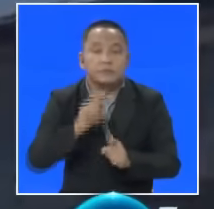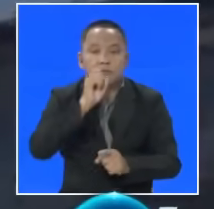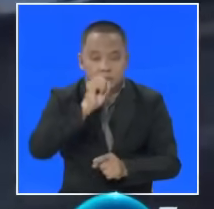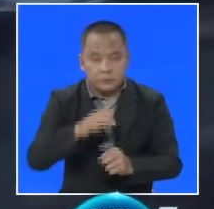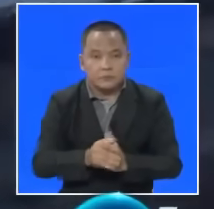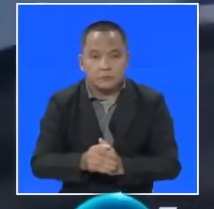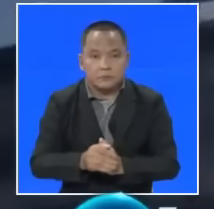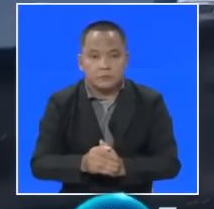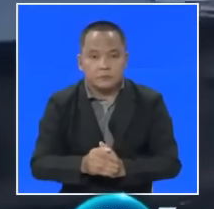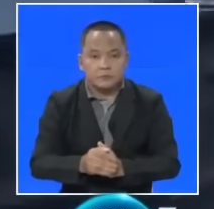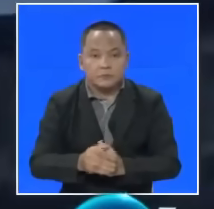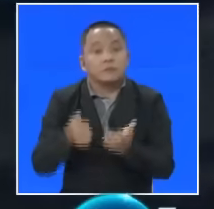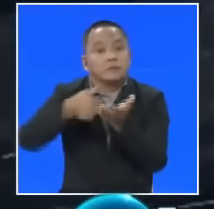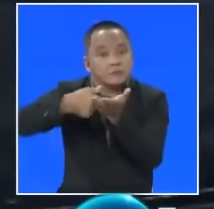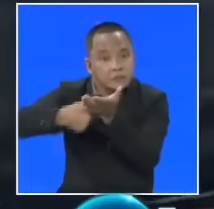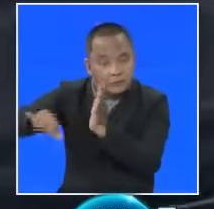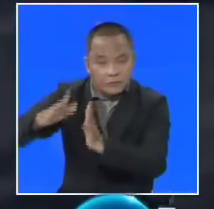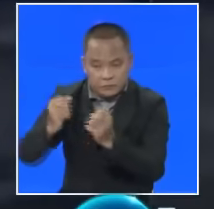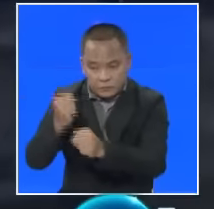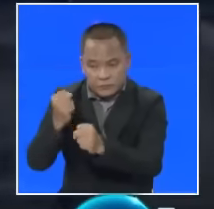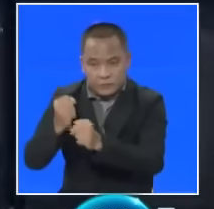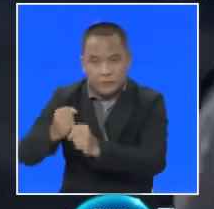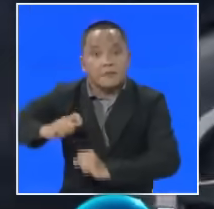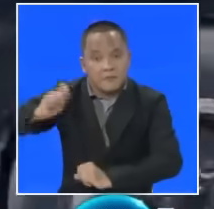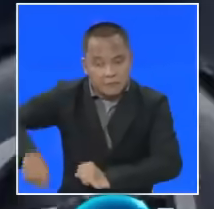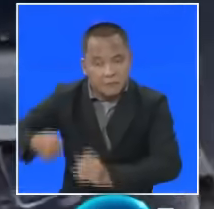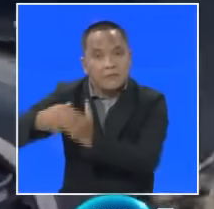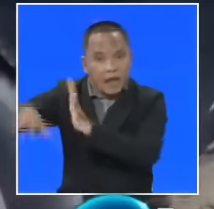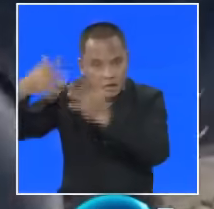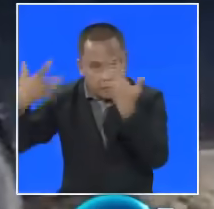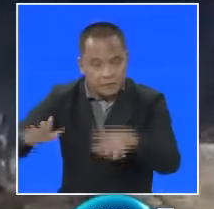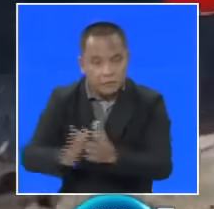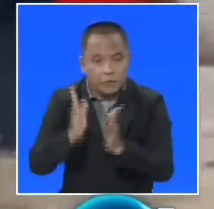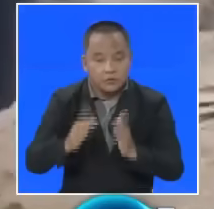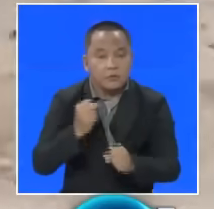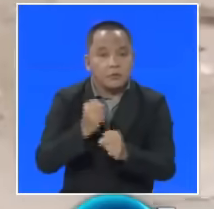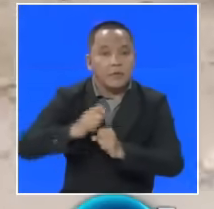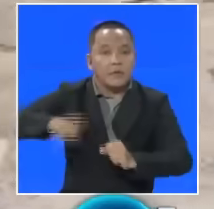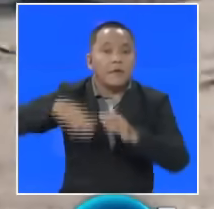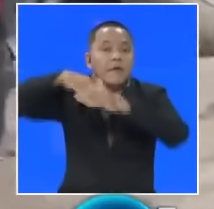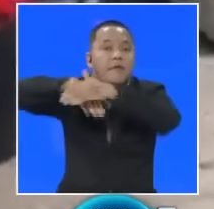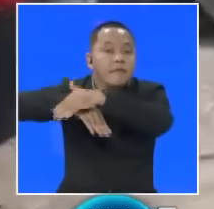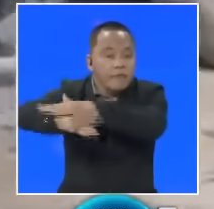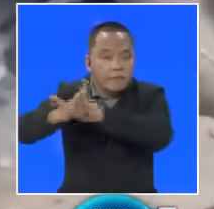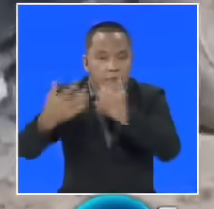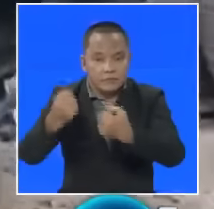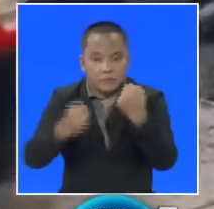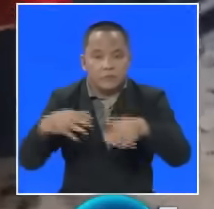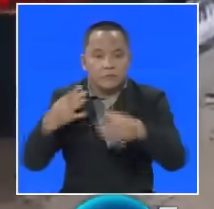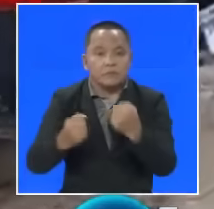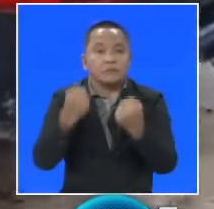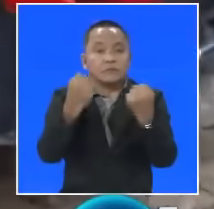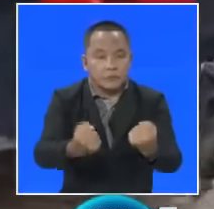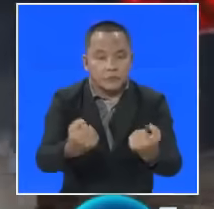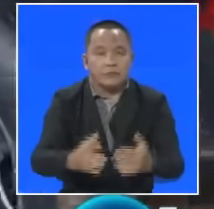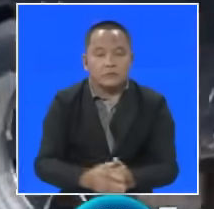ว่าขายรถต่อให้กับคนงานชาวกัมพูชาไปแล้วส่วนคนงานนั้นได้หลบหนีไปหลังจากเอารถมาจ